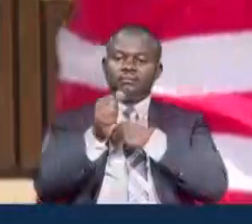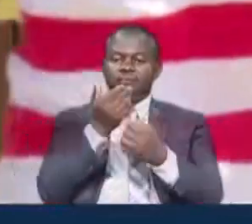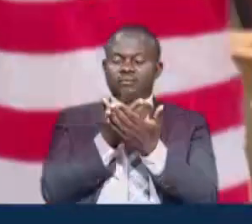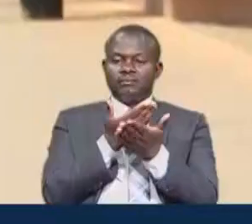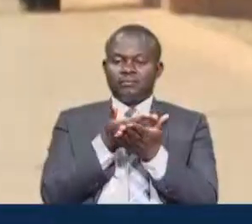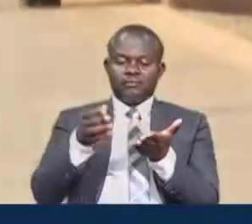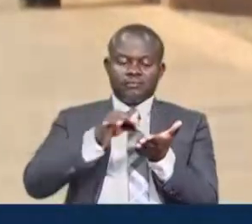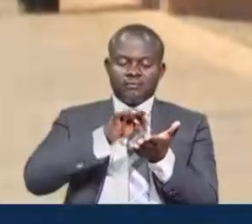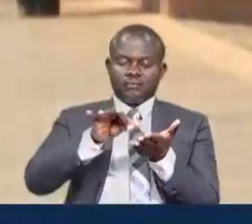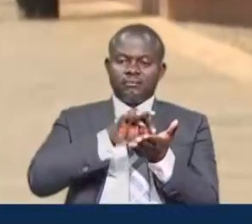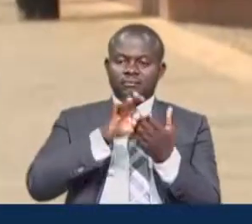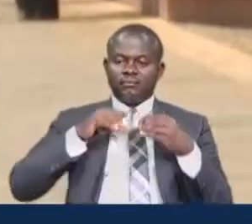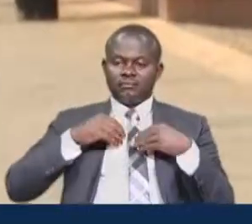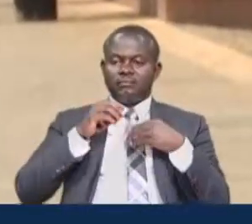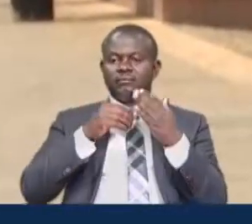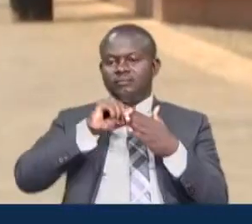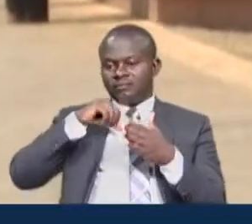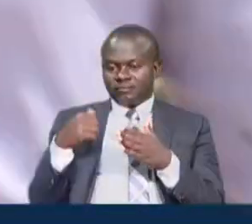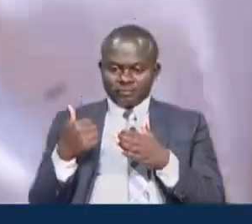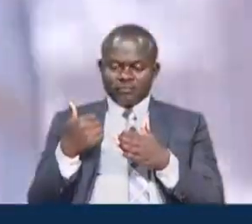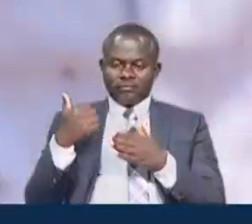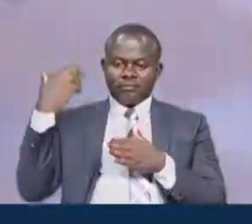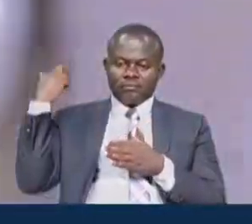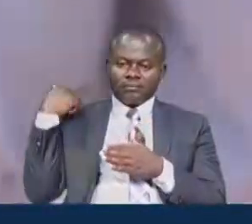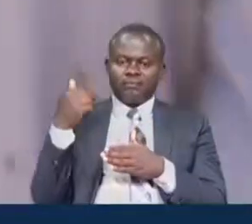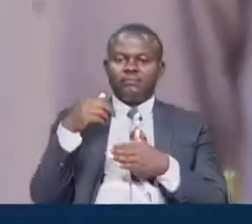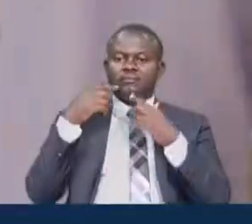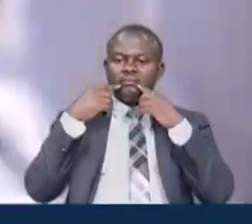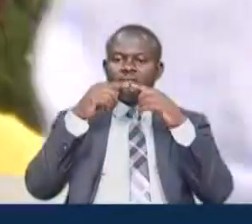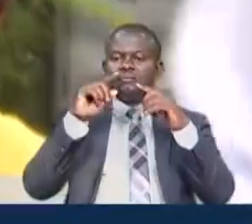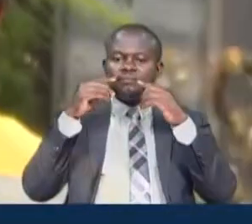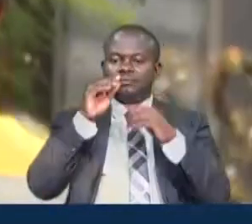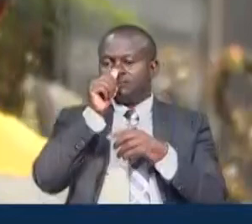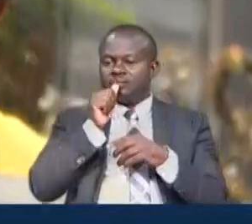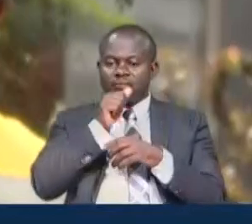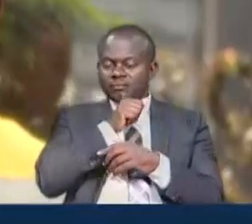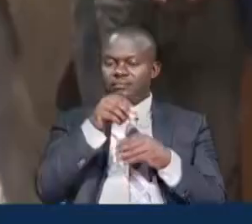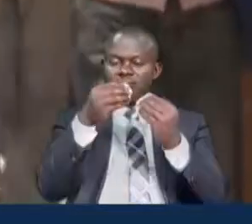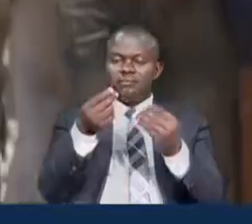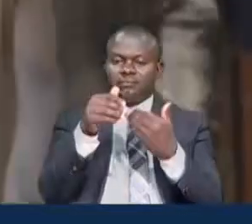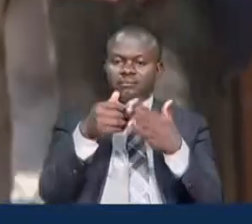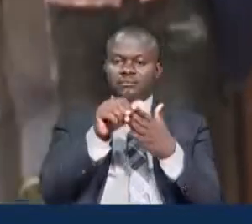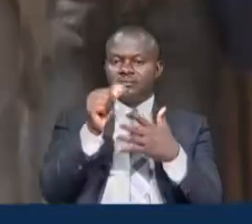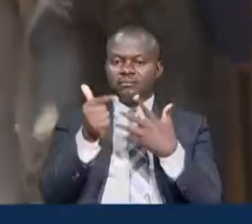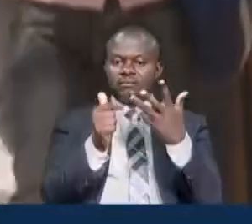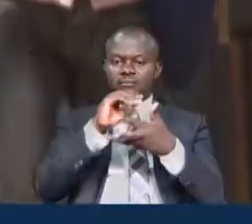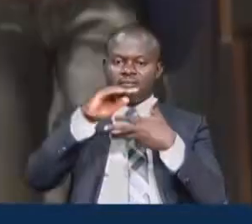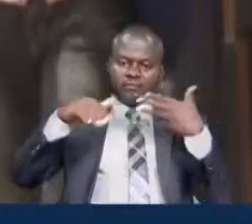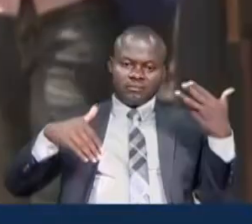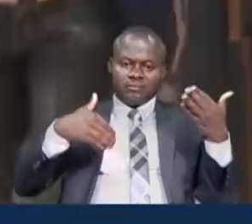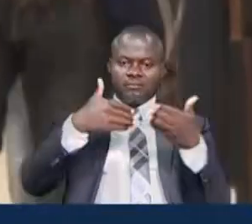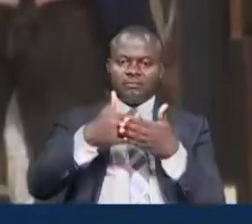umukono ku nyandiko kwemera cyangwa uguhakana inshingano ugutangaza ibanga uguhabwa amafaranga cyangwa ikindi kintu icyo ari cyo